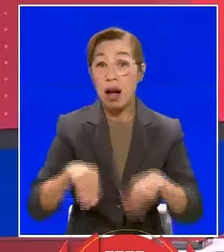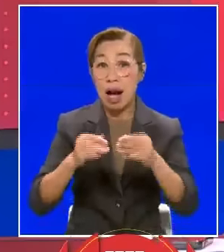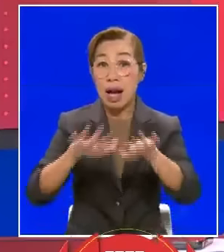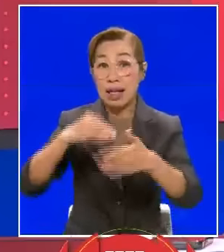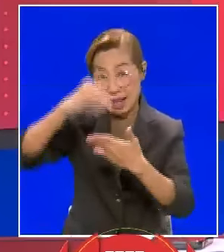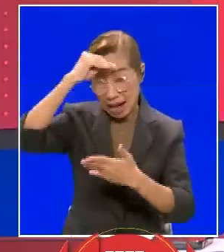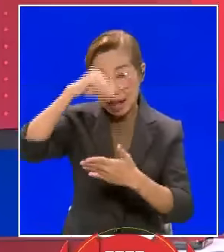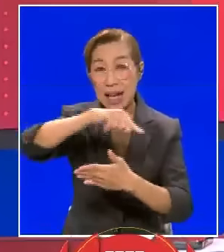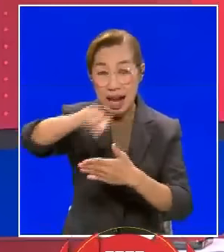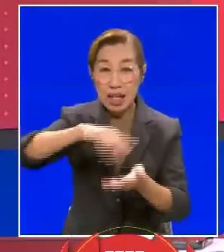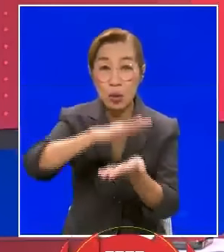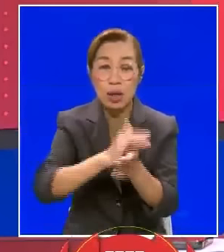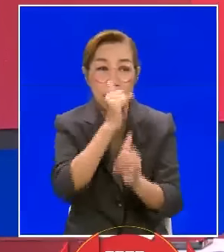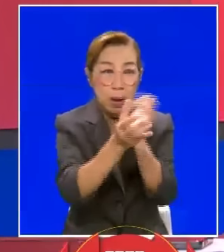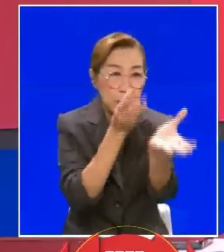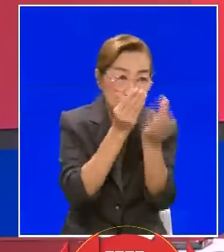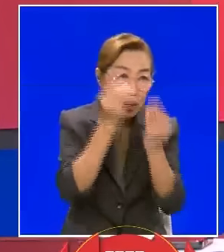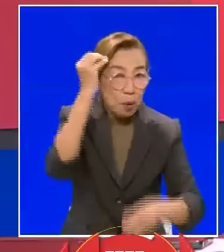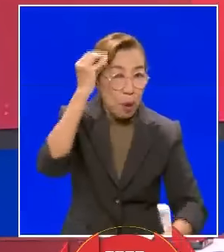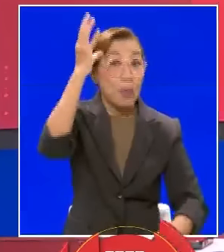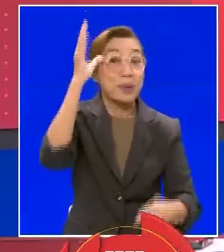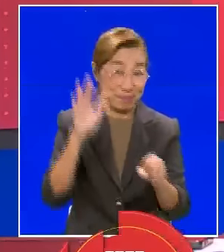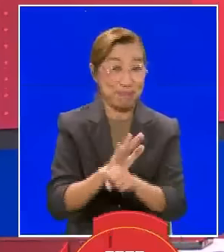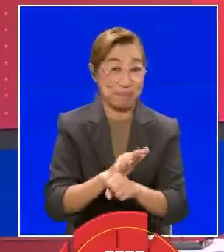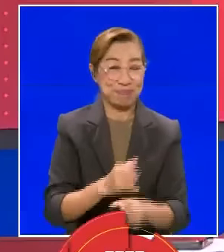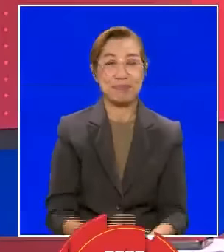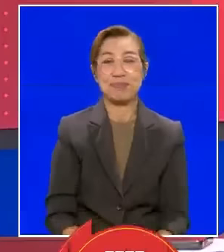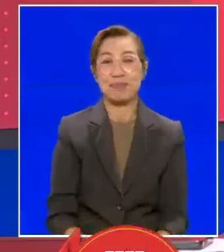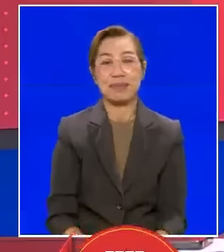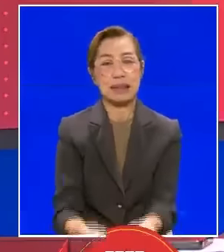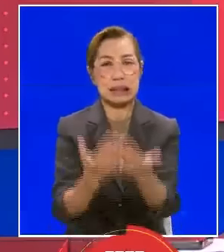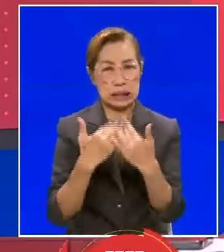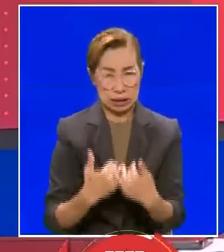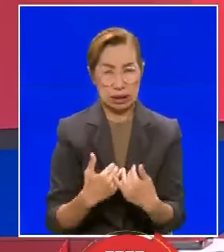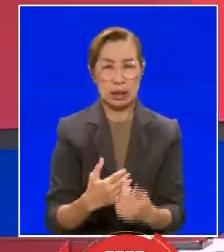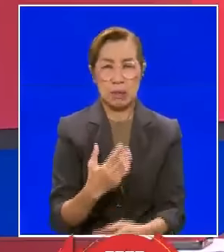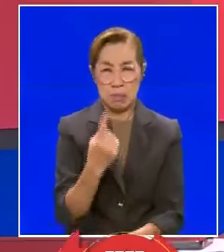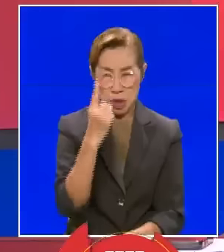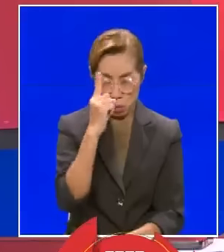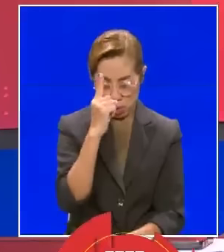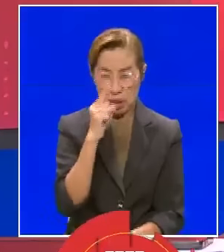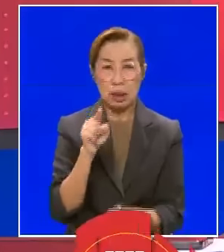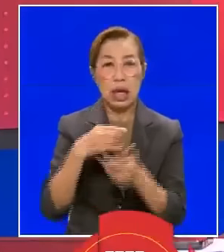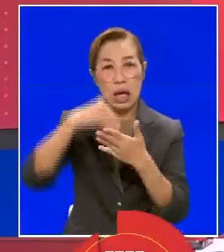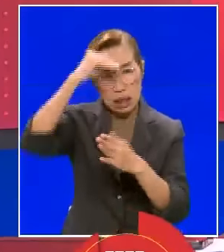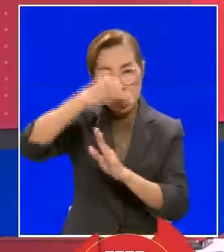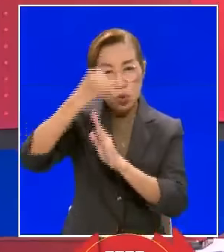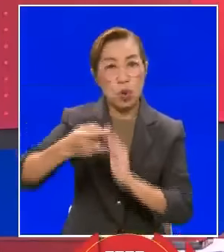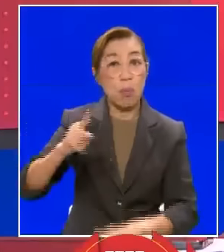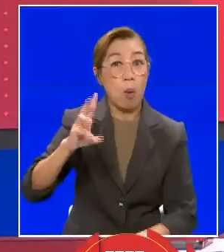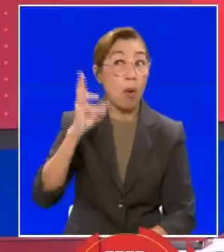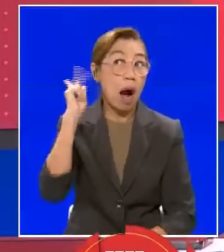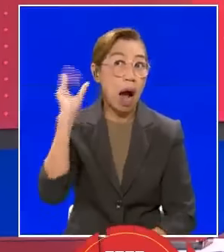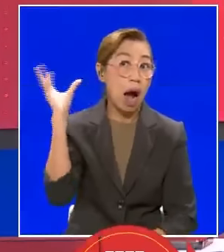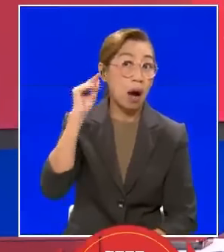ได้ความรู้นะคะจากการเรียนการสอนกันไปนะคะทีนี้มาอีกหนึ่งคนที่เขาก็จบแค่ป .6 นะตามข่าวเน า ะ